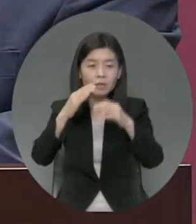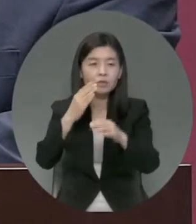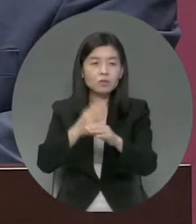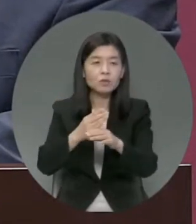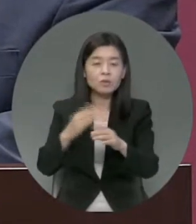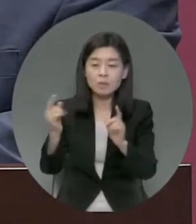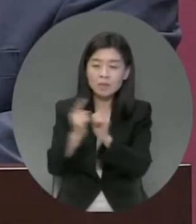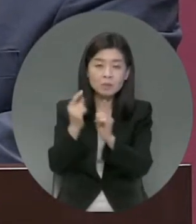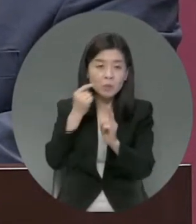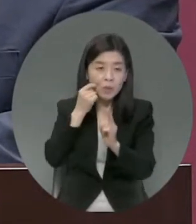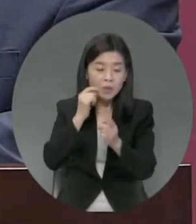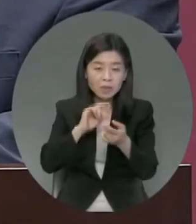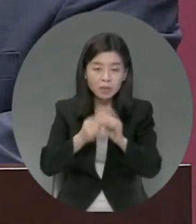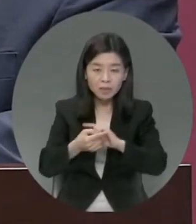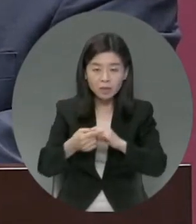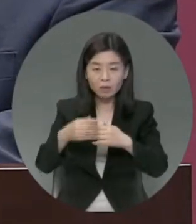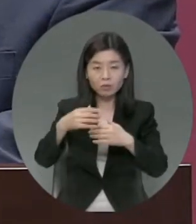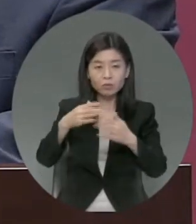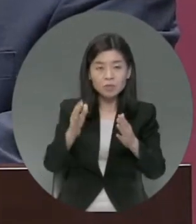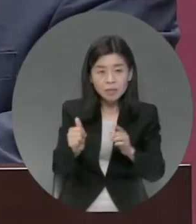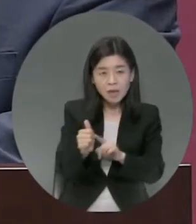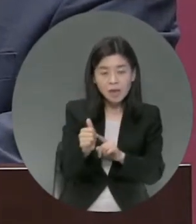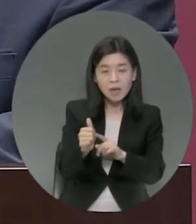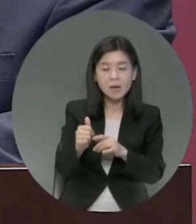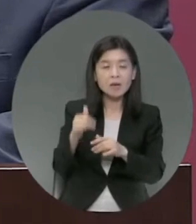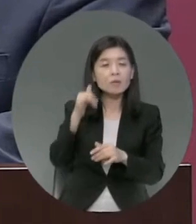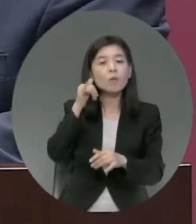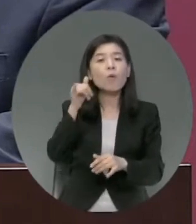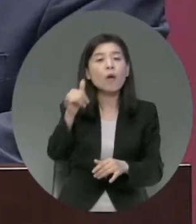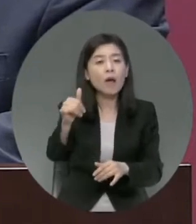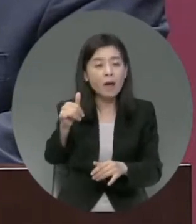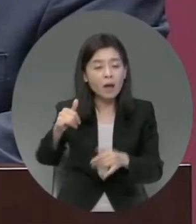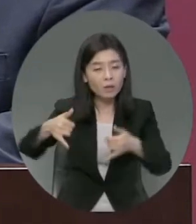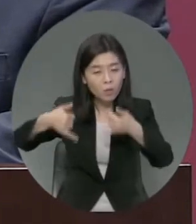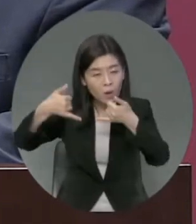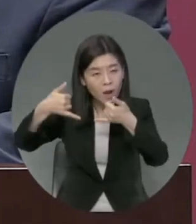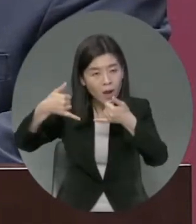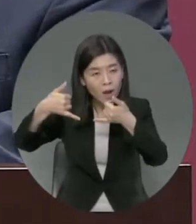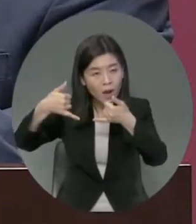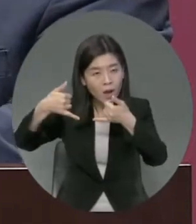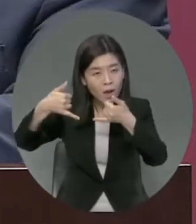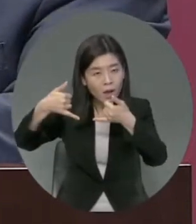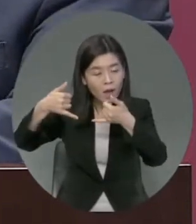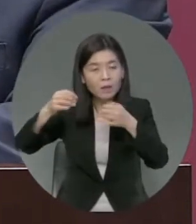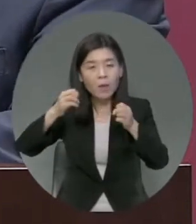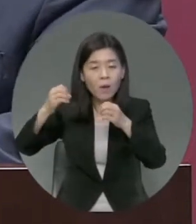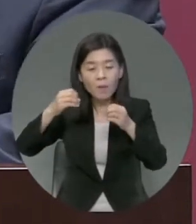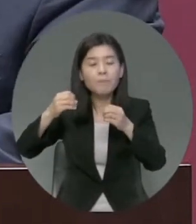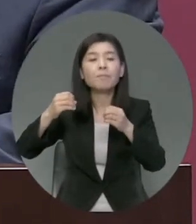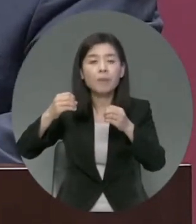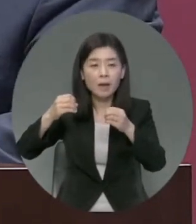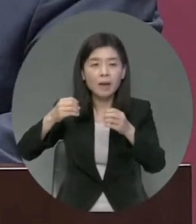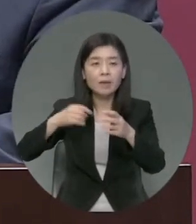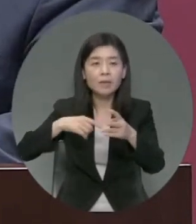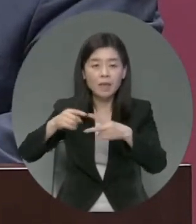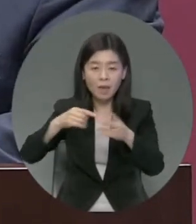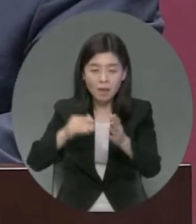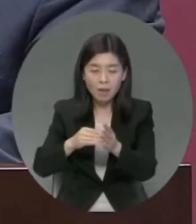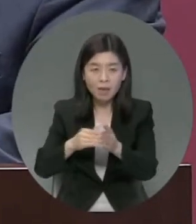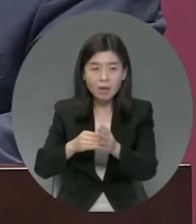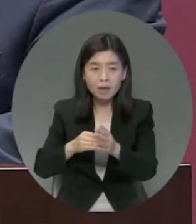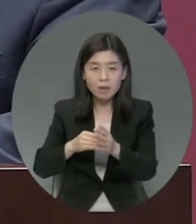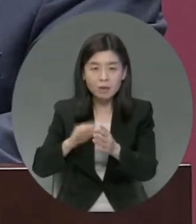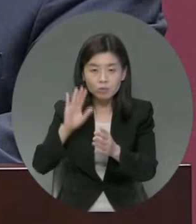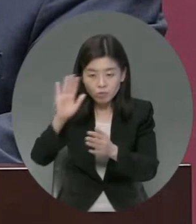그래서 담당 국장이 그 통화를 했습니다. 그래서 통화를 하니까 충분히 이해됐다 그러고 격리 끝난 다음에 제가 그래도 좀